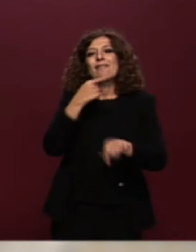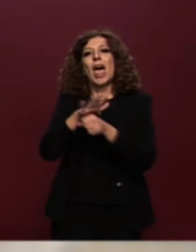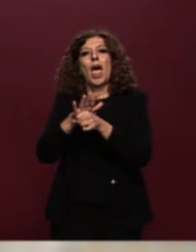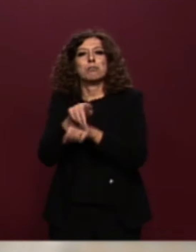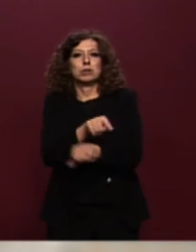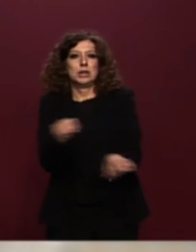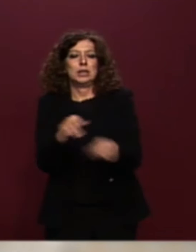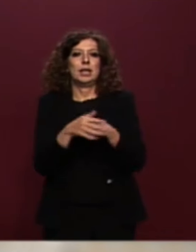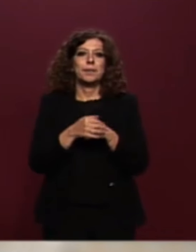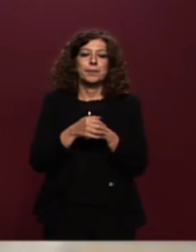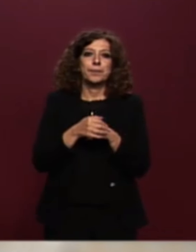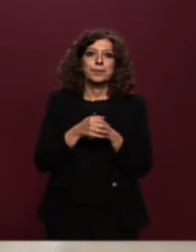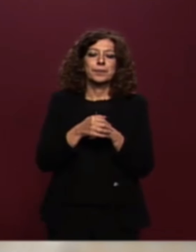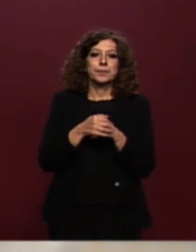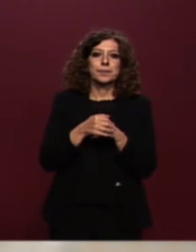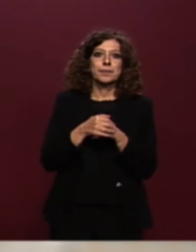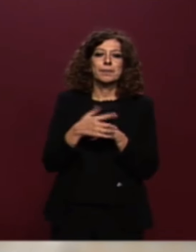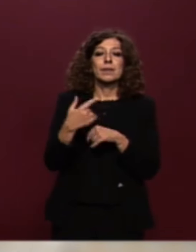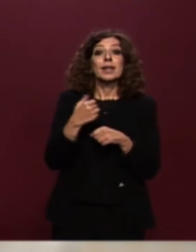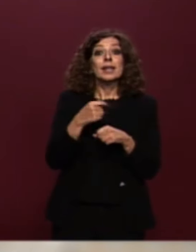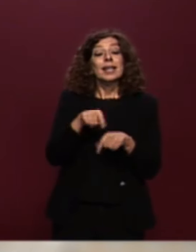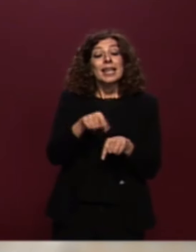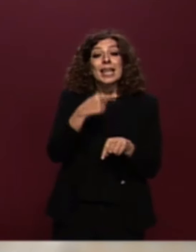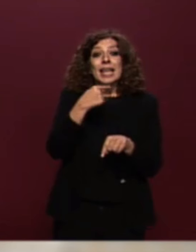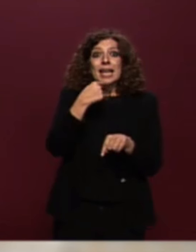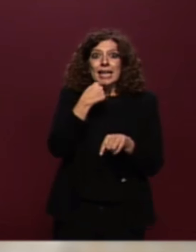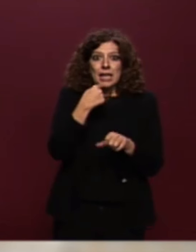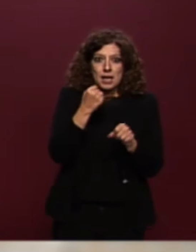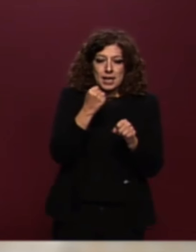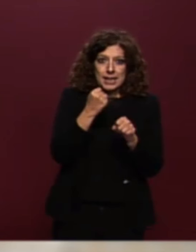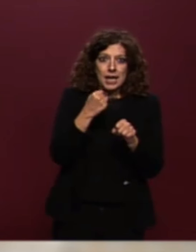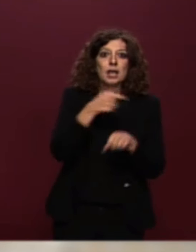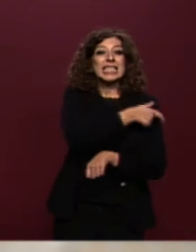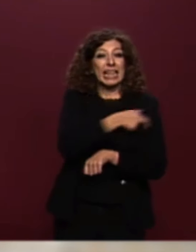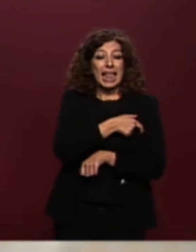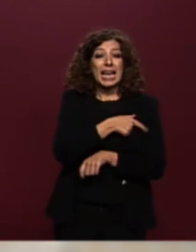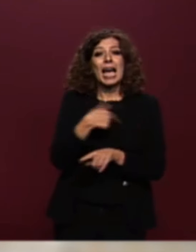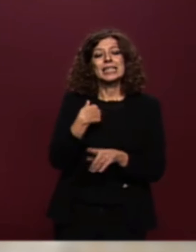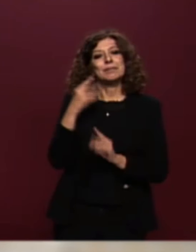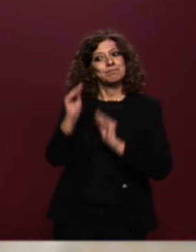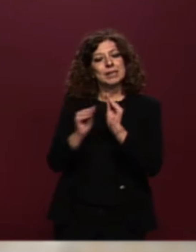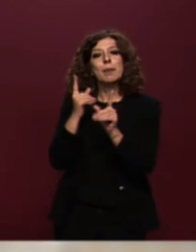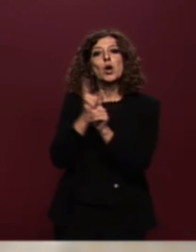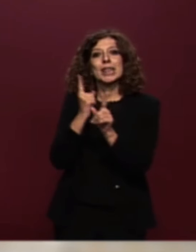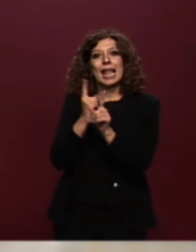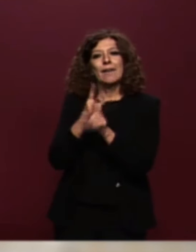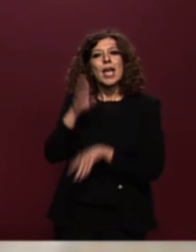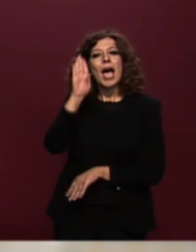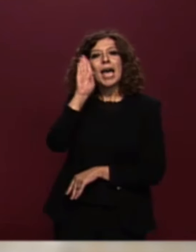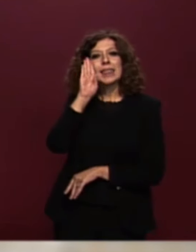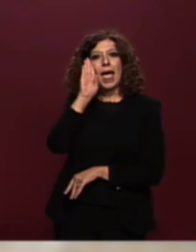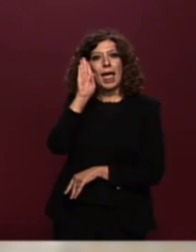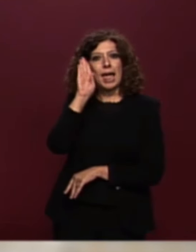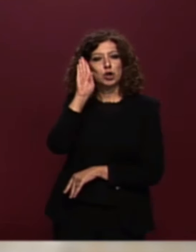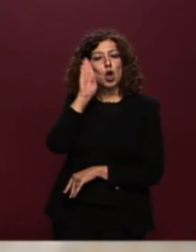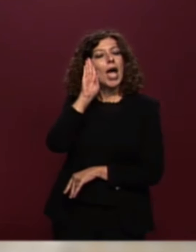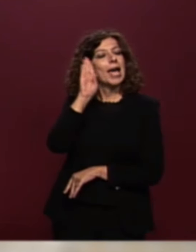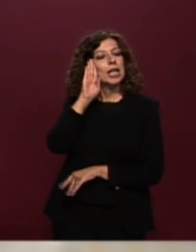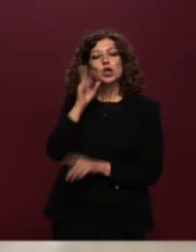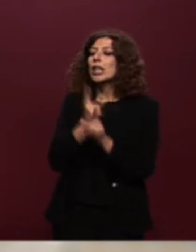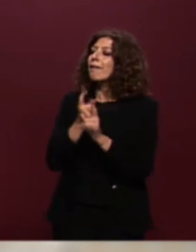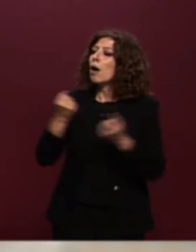sindacati, rappresentanti della voce di chi lavora, chiediamo di mantenere alta l'attenzione sulla sicurezza e di continuare a vigilare, di essere